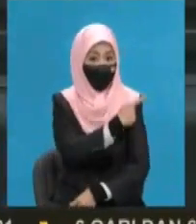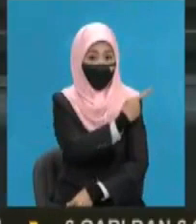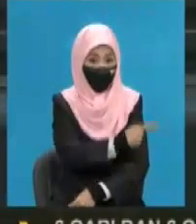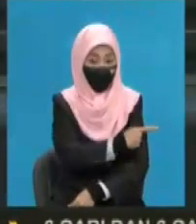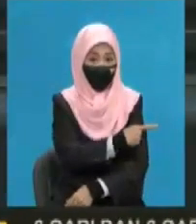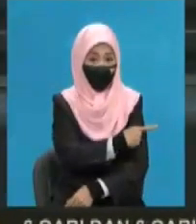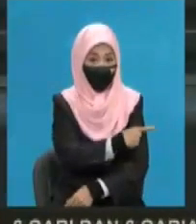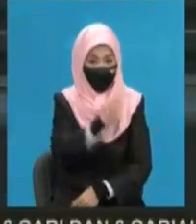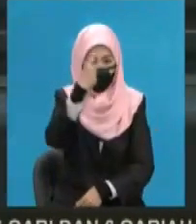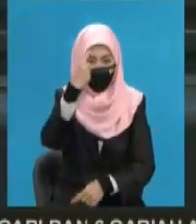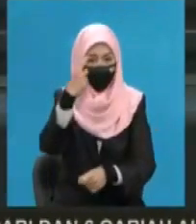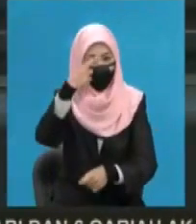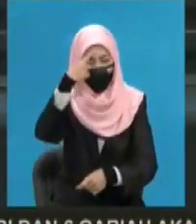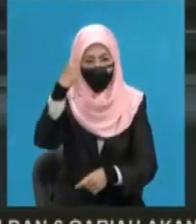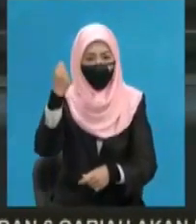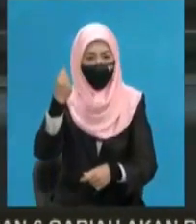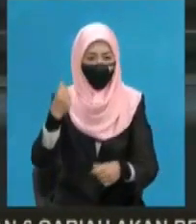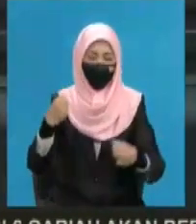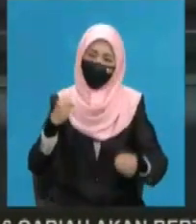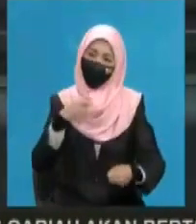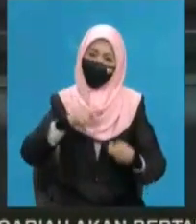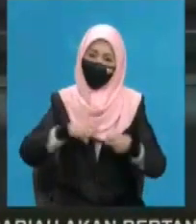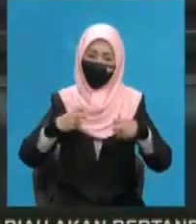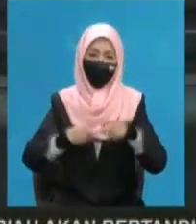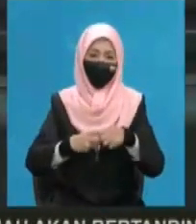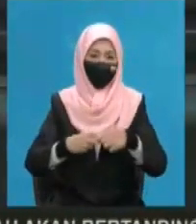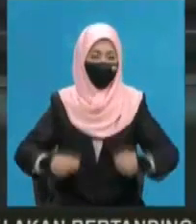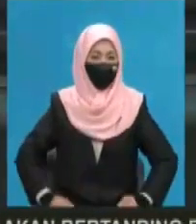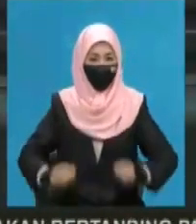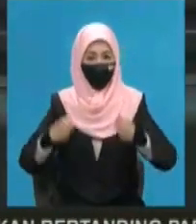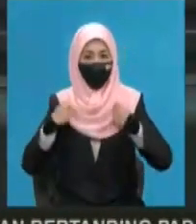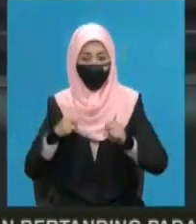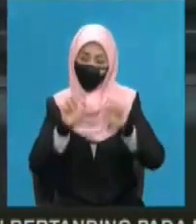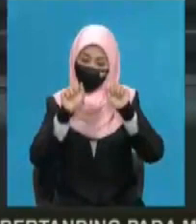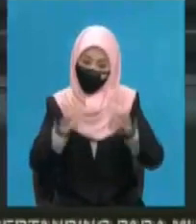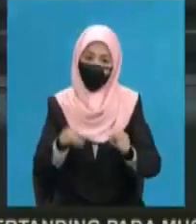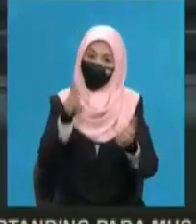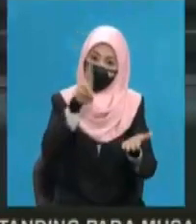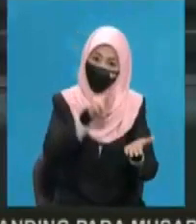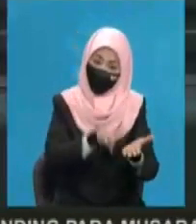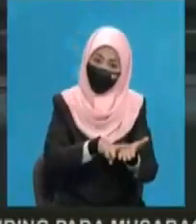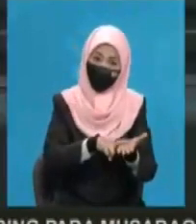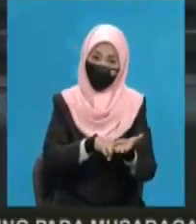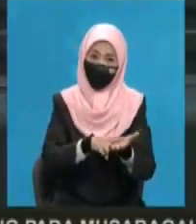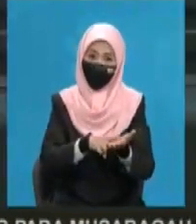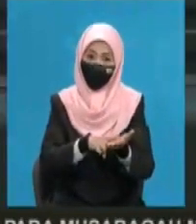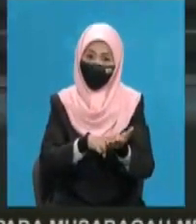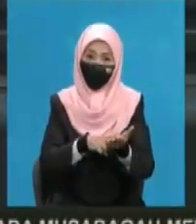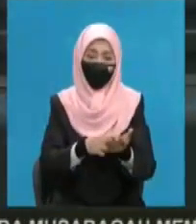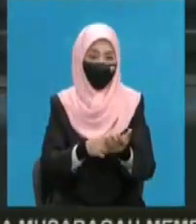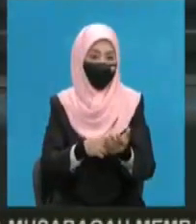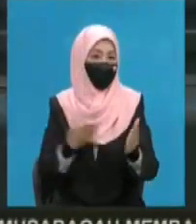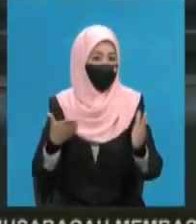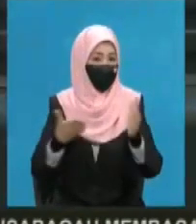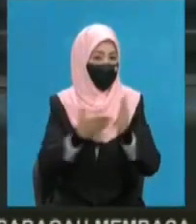berkenan disebabkan masalah kesehatan atau kesukaran bergerak mereka boleh mendaftar atau tidak tekan melalui